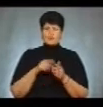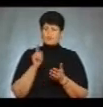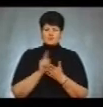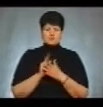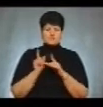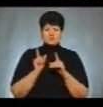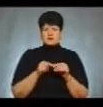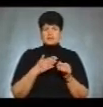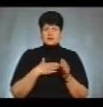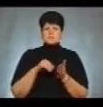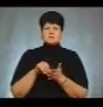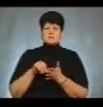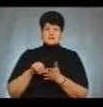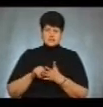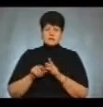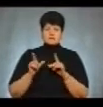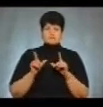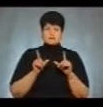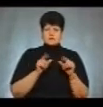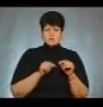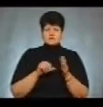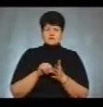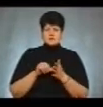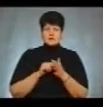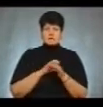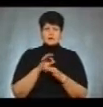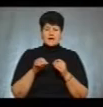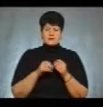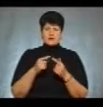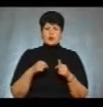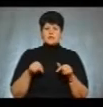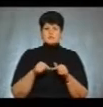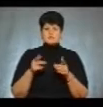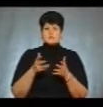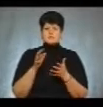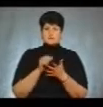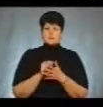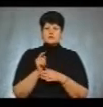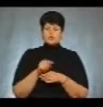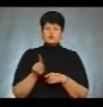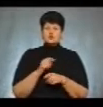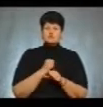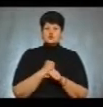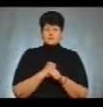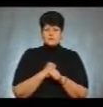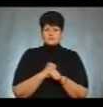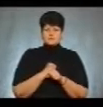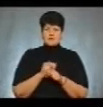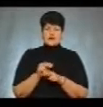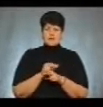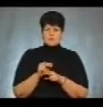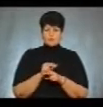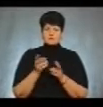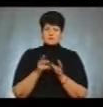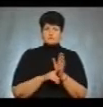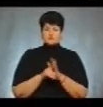виїжджали наші представники, виїжджали представники проєктної організації, які займаються для того, щоб зробити ремонт. Спочатку